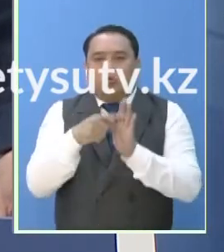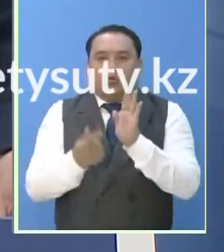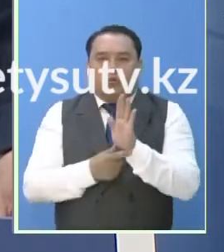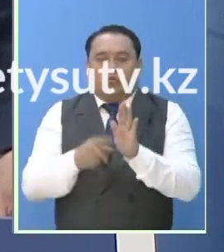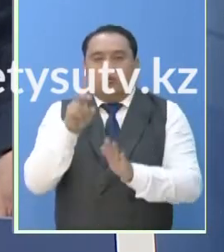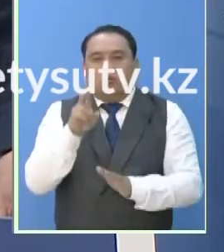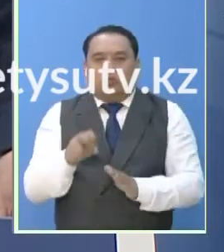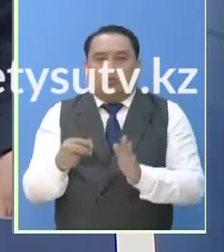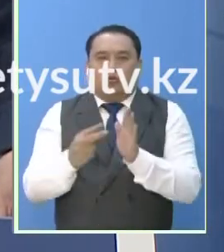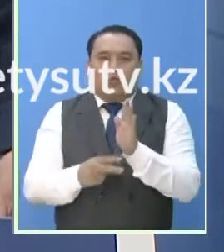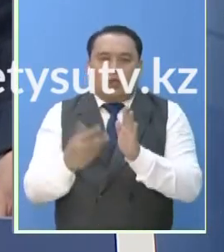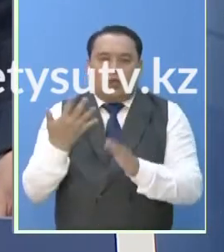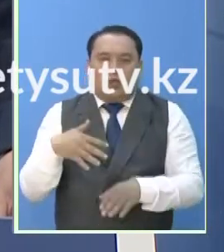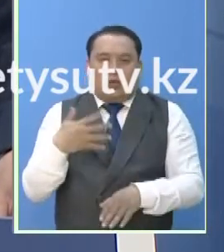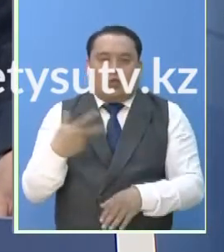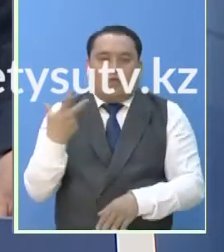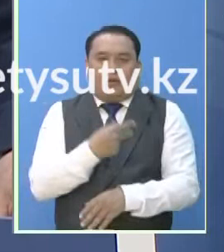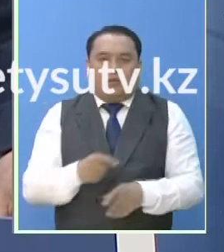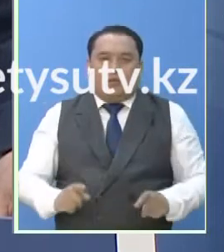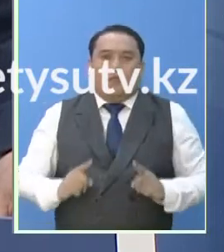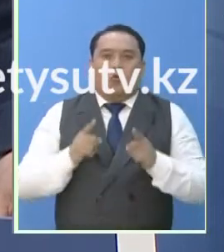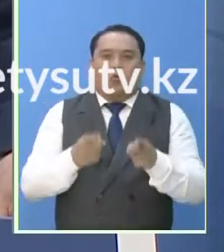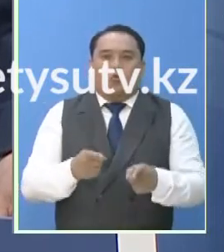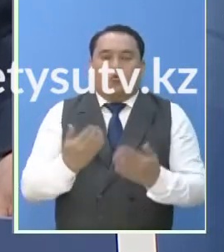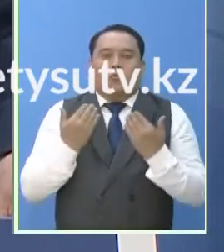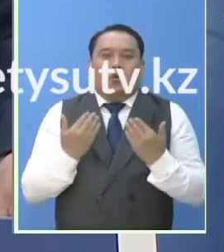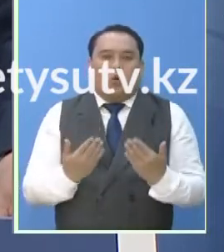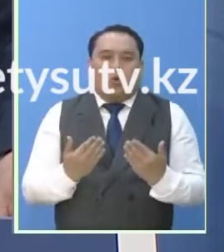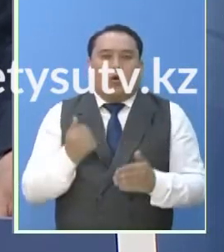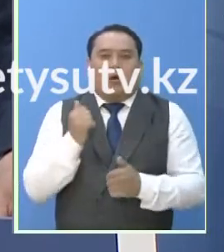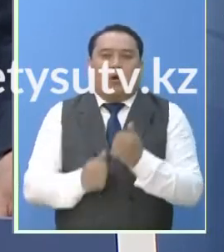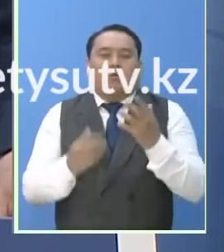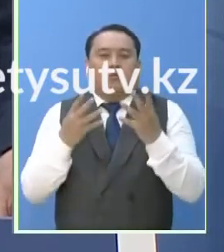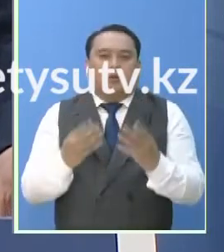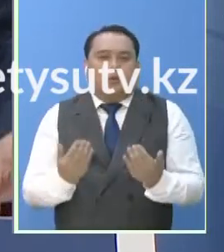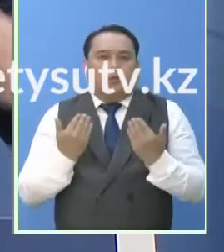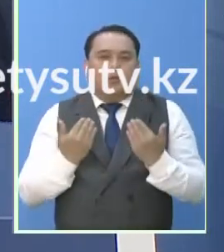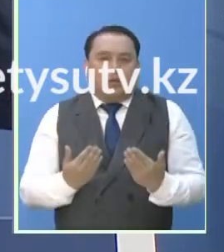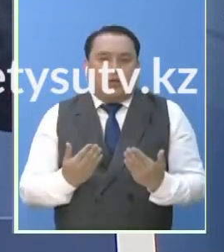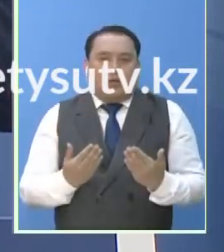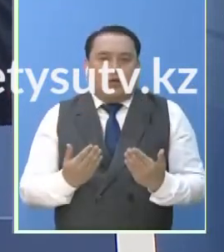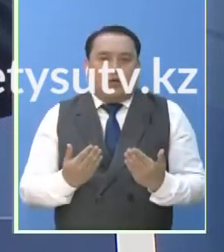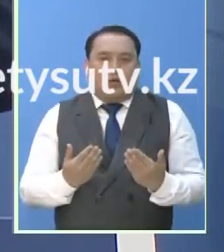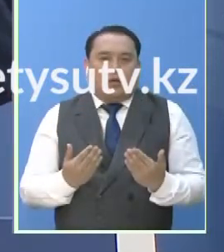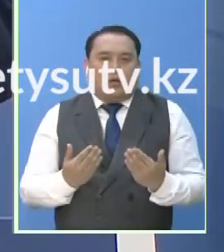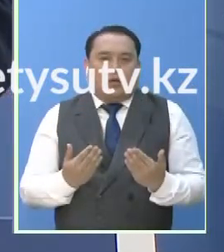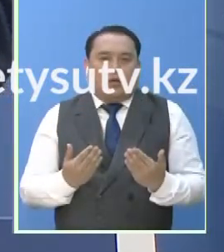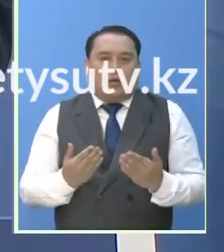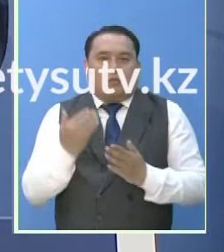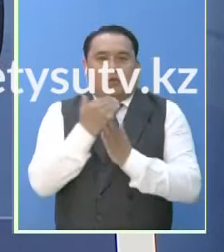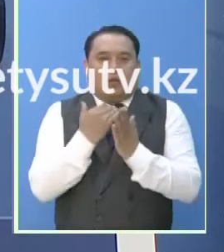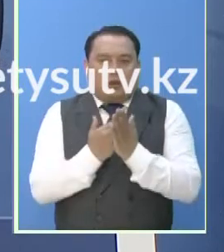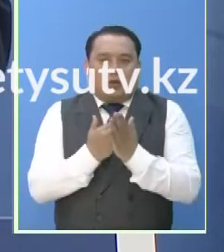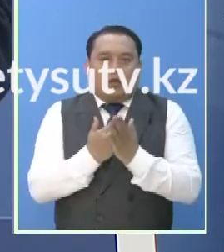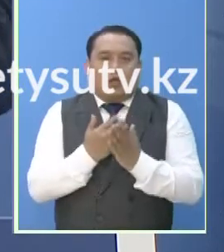117850 вакцина келіп түскен. Соның таңда өзі күн-күнмен біз қазір жаңағы несін жіктеп қойғанбыз.